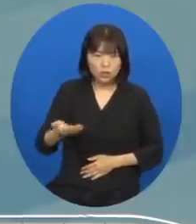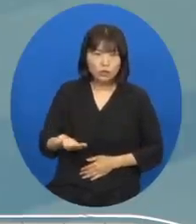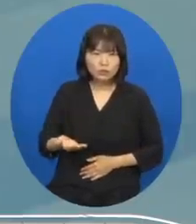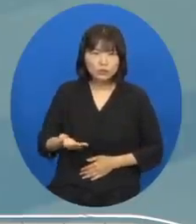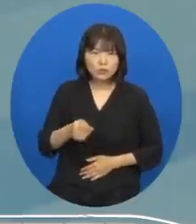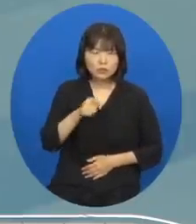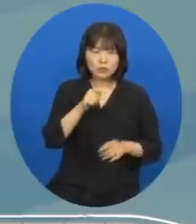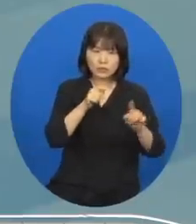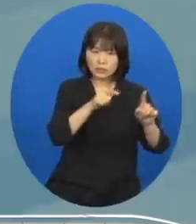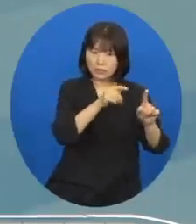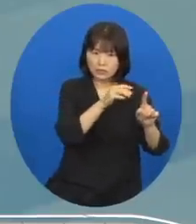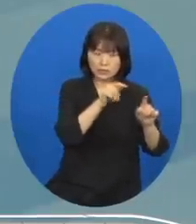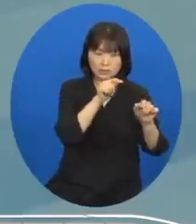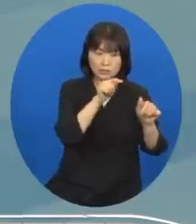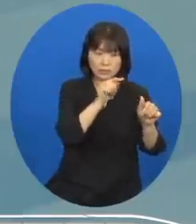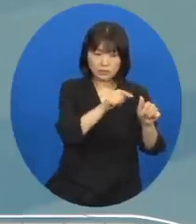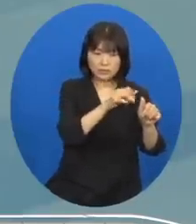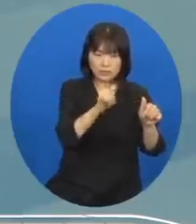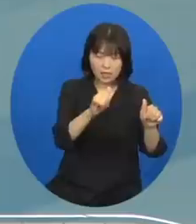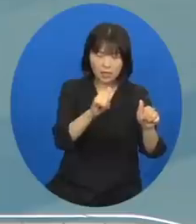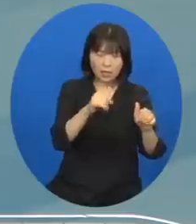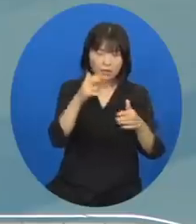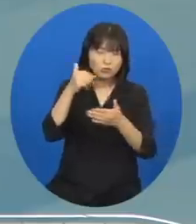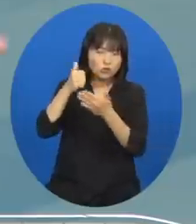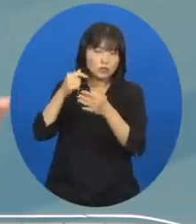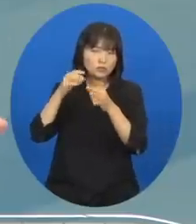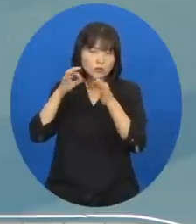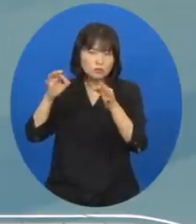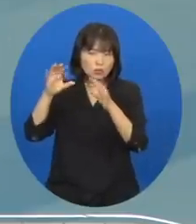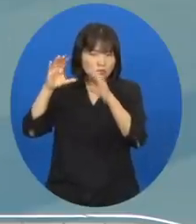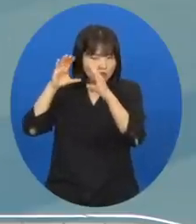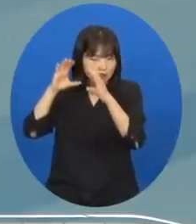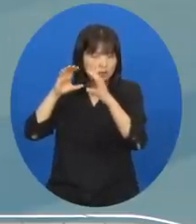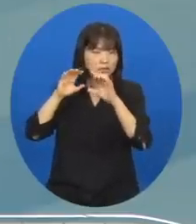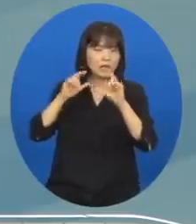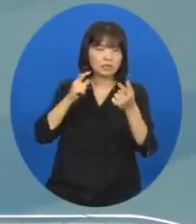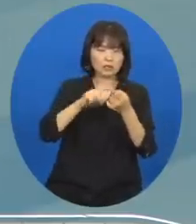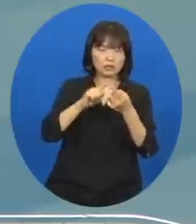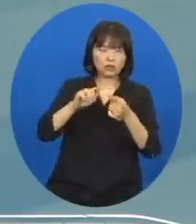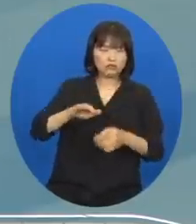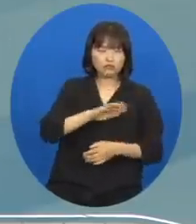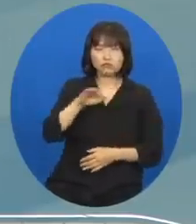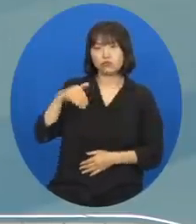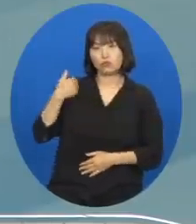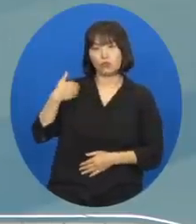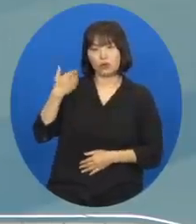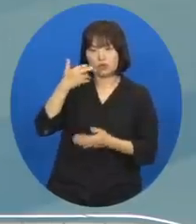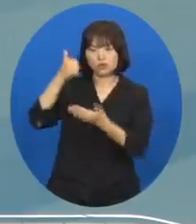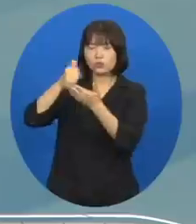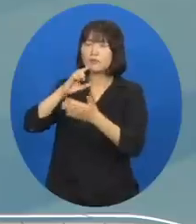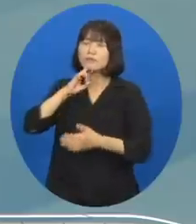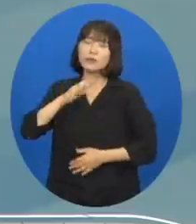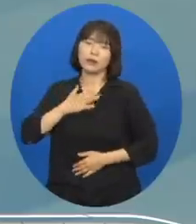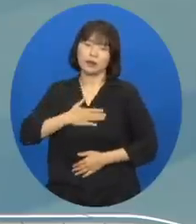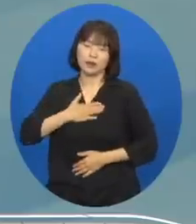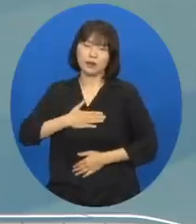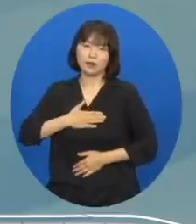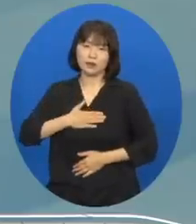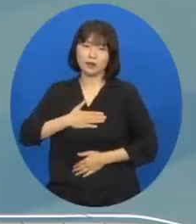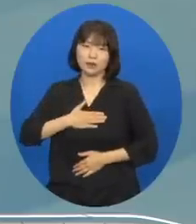주님의 음성을 들었는지 안 들었는지는 우리로서는 알 방법이 없습니다. 주님만 아시죠.